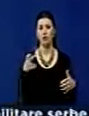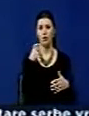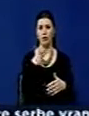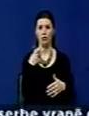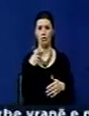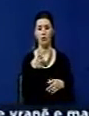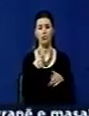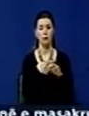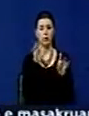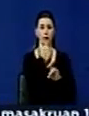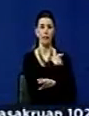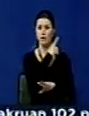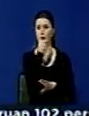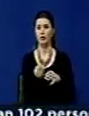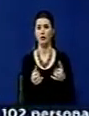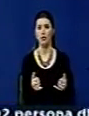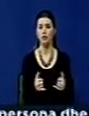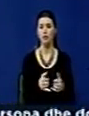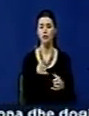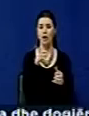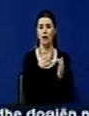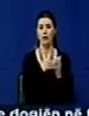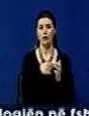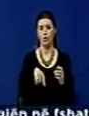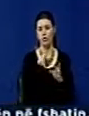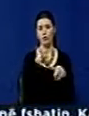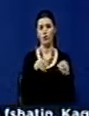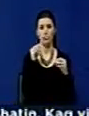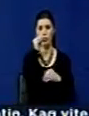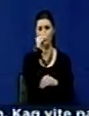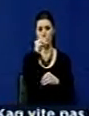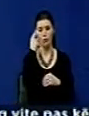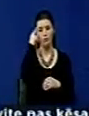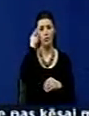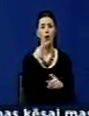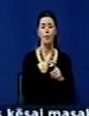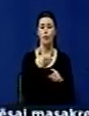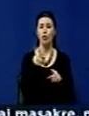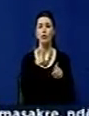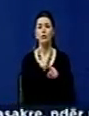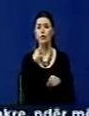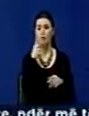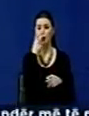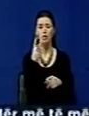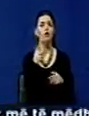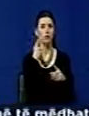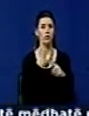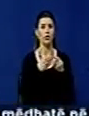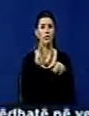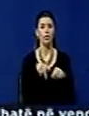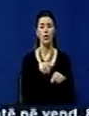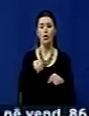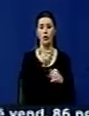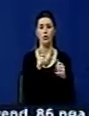qenë që nga 10 vite. Nevojat janë normalisht që janë më të mëdha. Sidoqoftë, ajo që ka keni vrejtë shumë e saktë, ka filluar numri